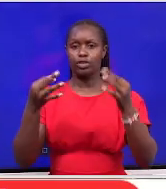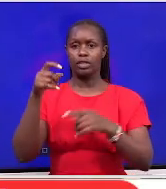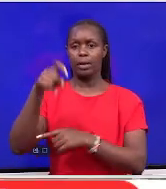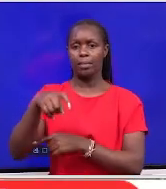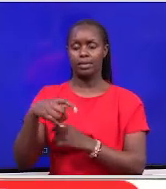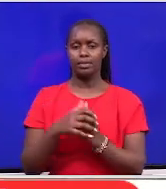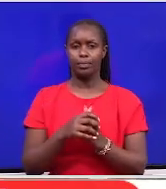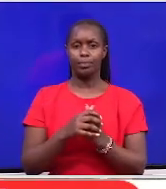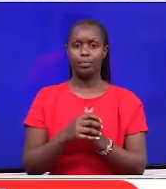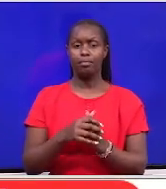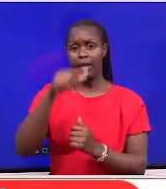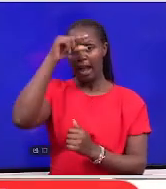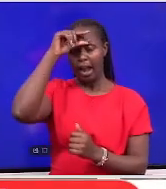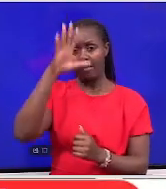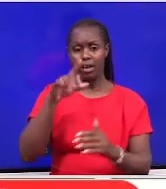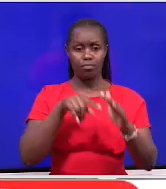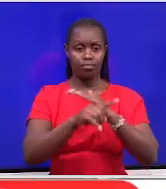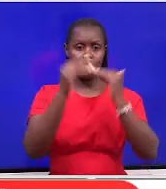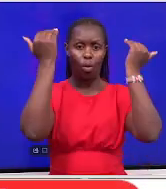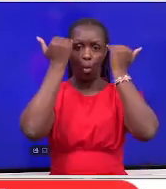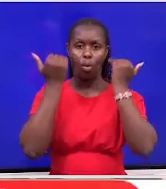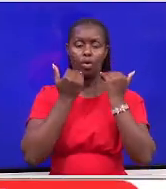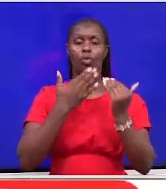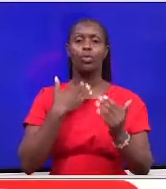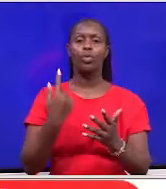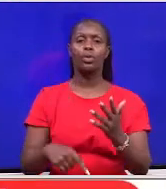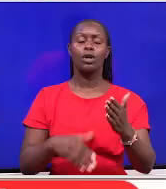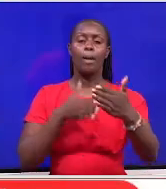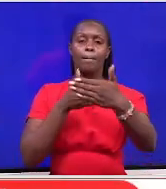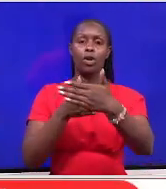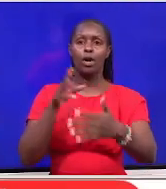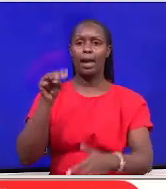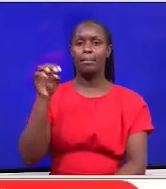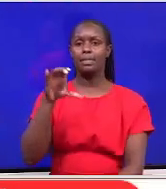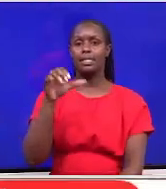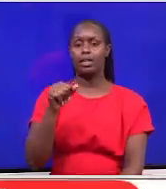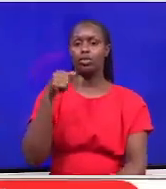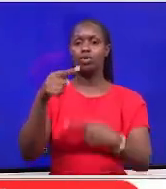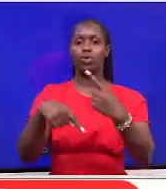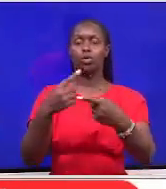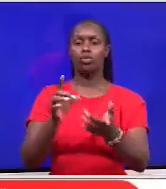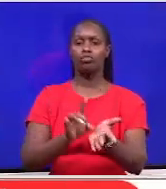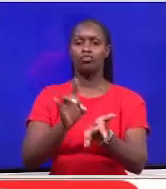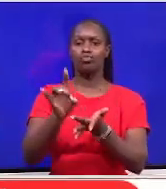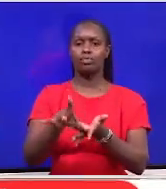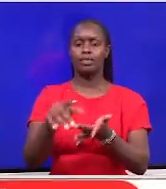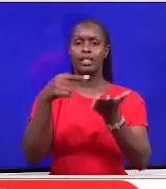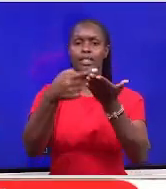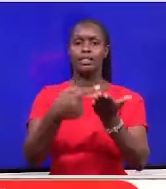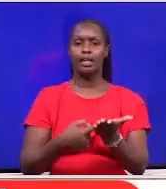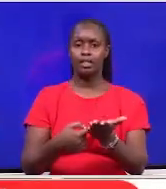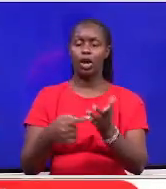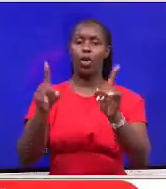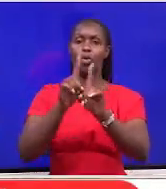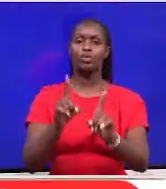kotini Jumatatu akitaka kupata maagizo ya kuwazuia wawakilishi wa DAO kuendelea na hoja ile ya kuondolewa mamlakani pamoja na mashtaka dhidi